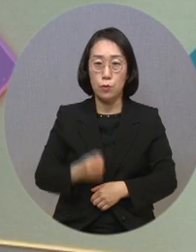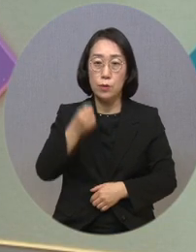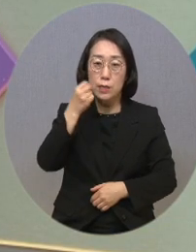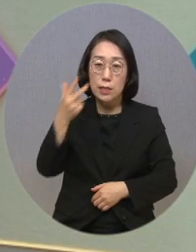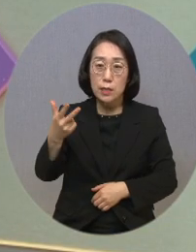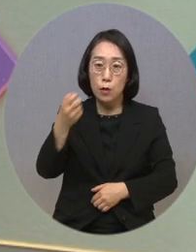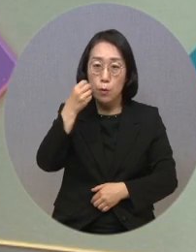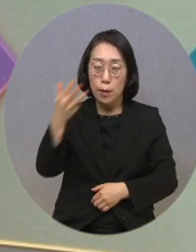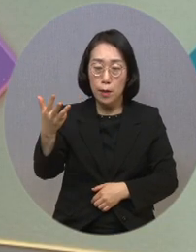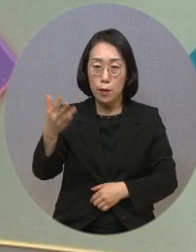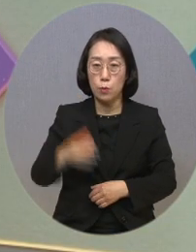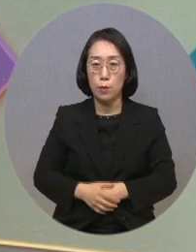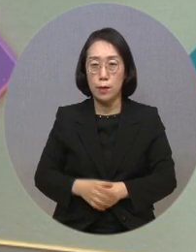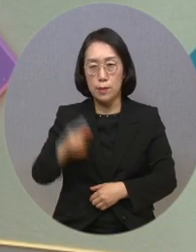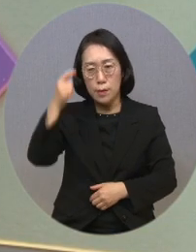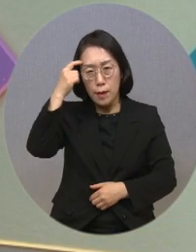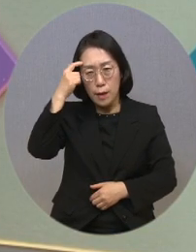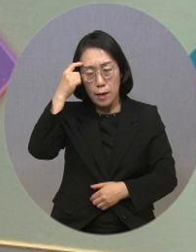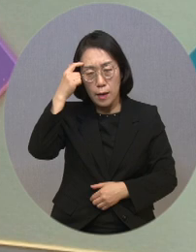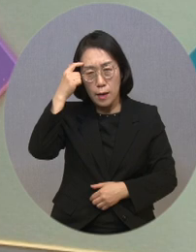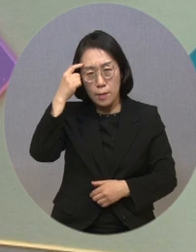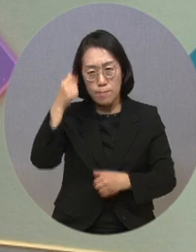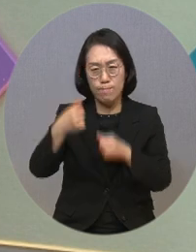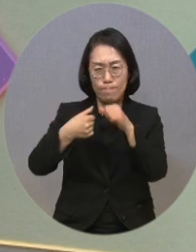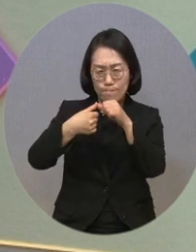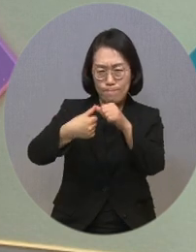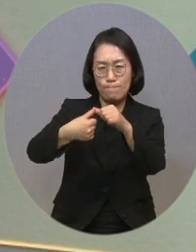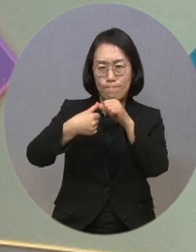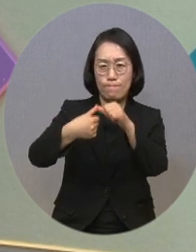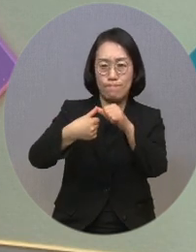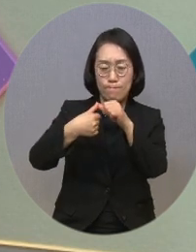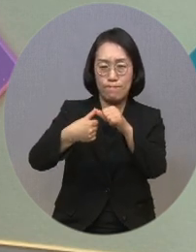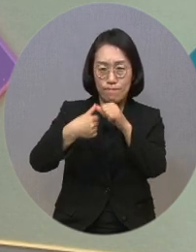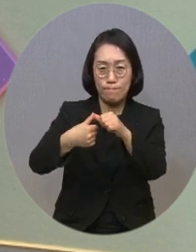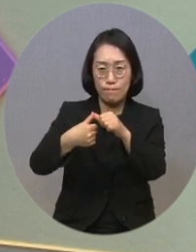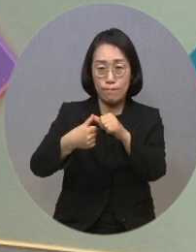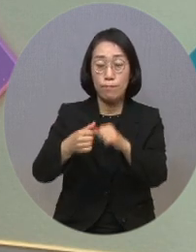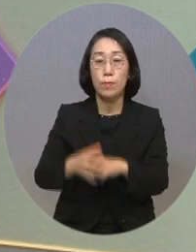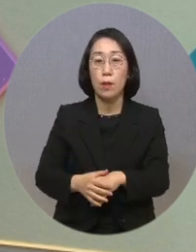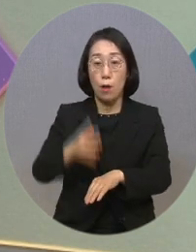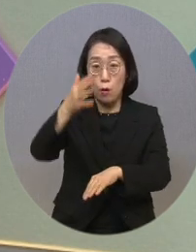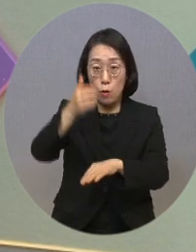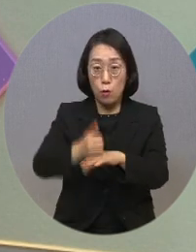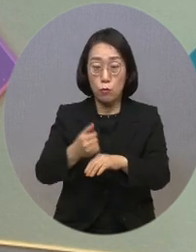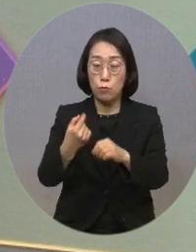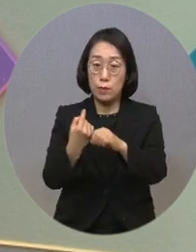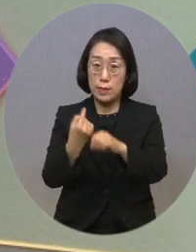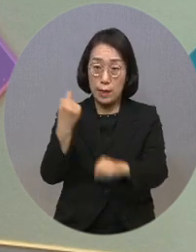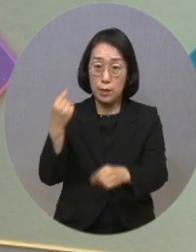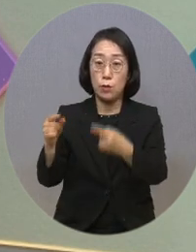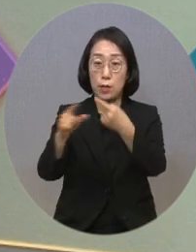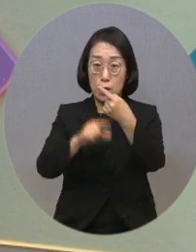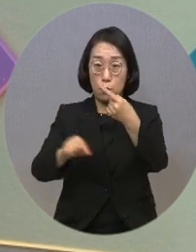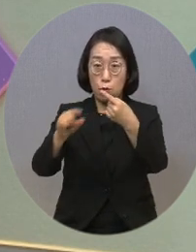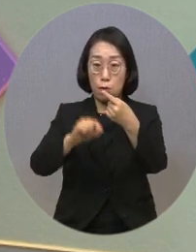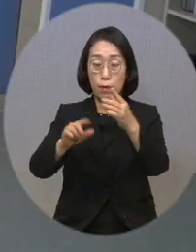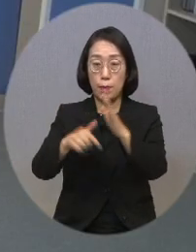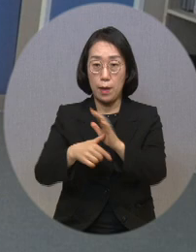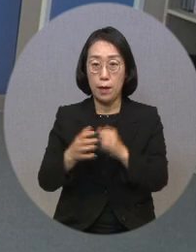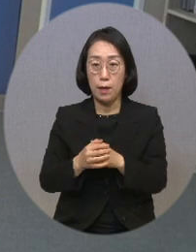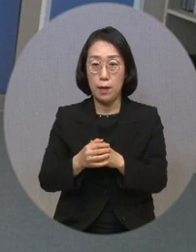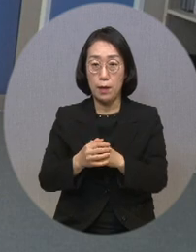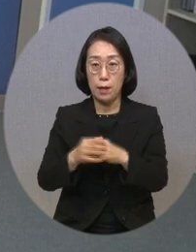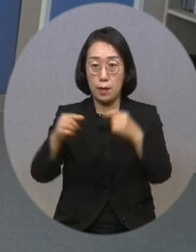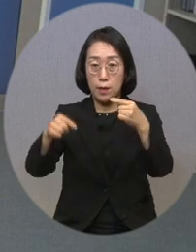동안 서로 팽팽하게 줄다리기를 한 끝에 네. 작년 1월 정도에 그 설을